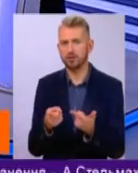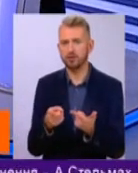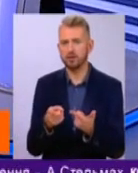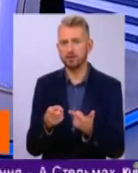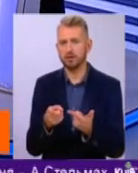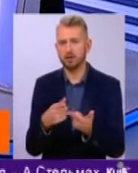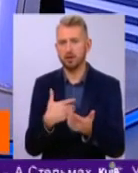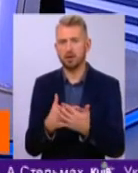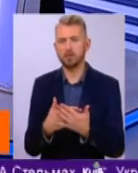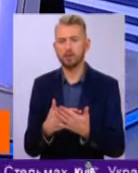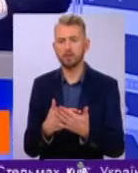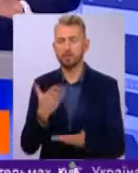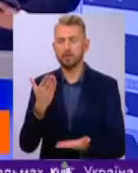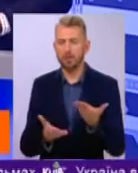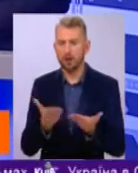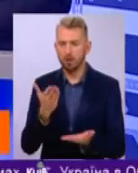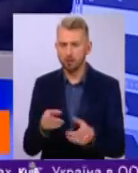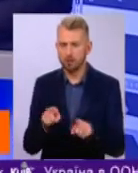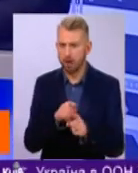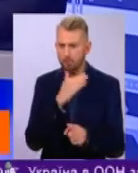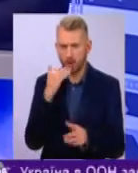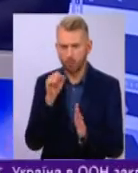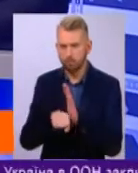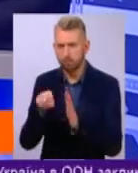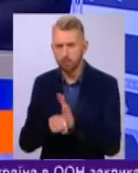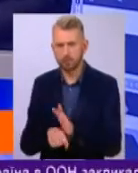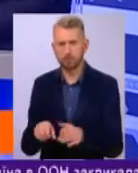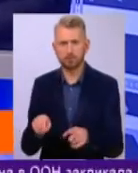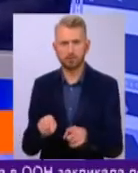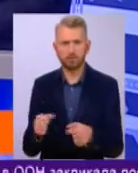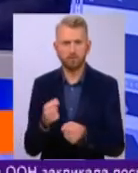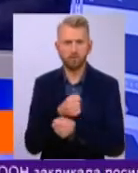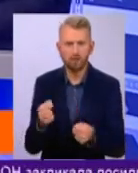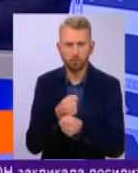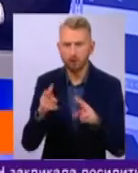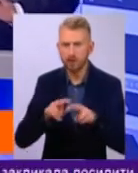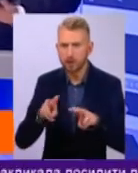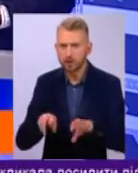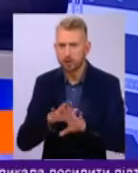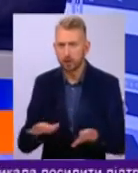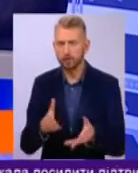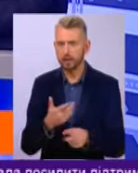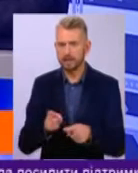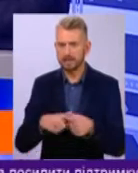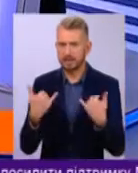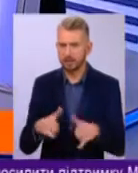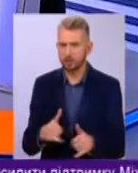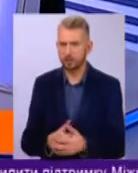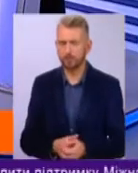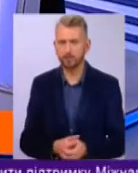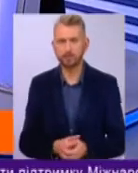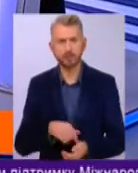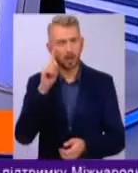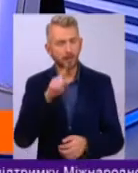ну, якби, якщо стільки вбивств, стільки вибухів не розслідувані, ну, це дивно.